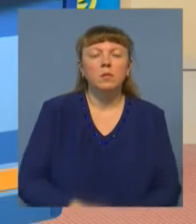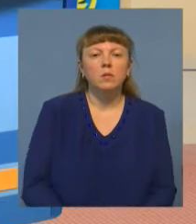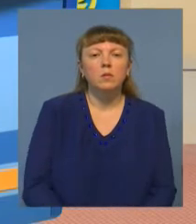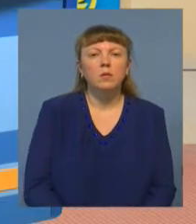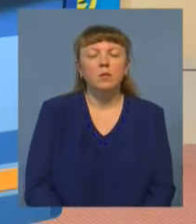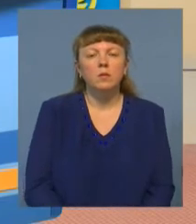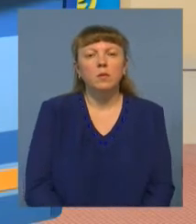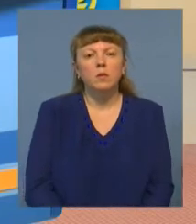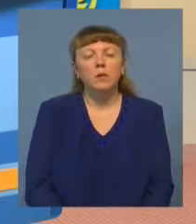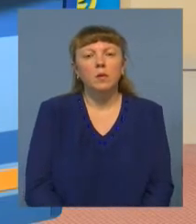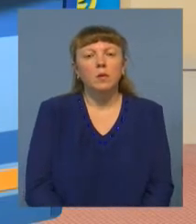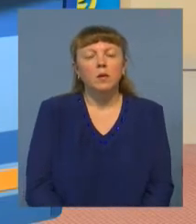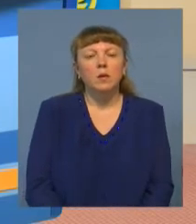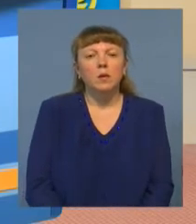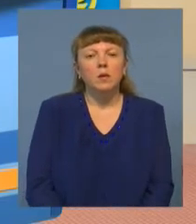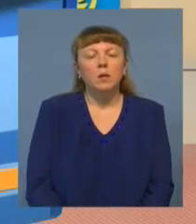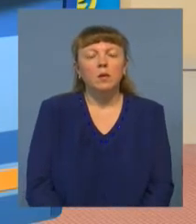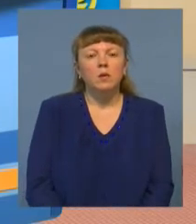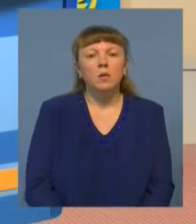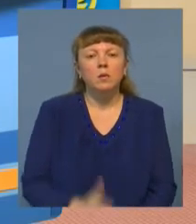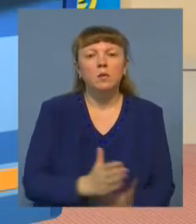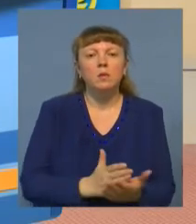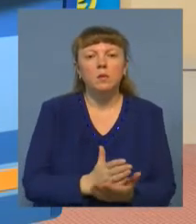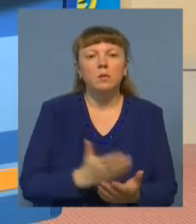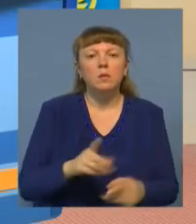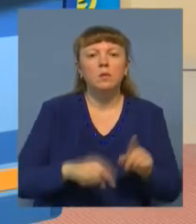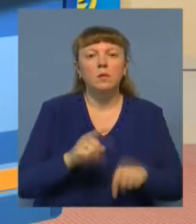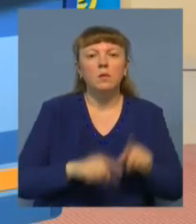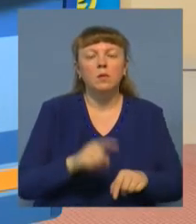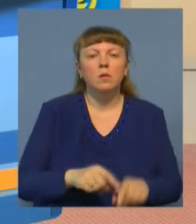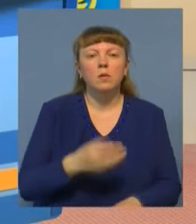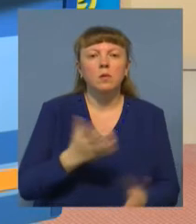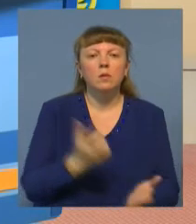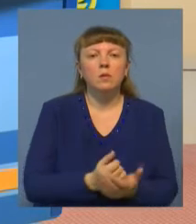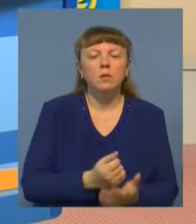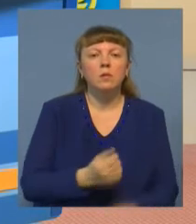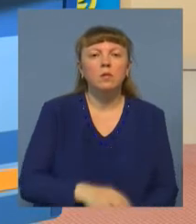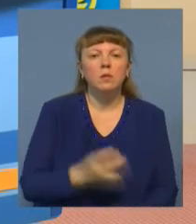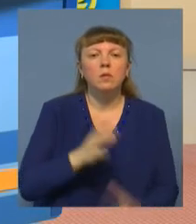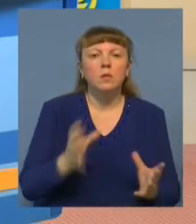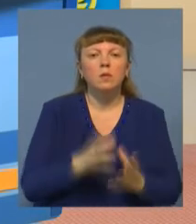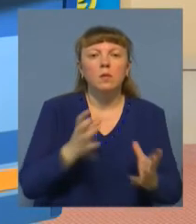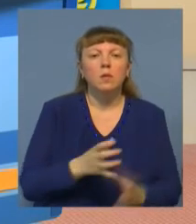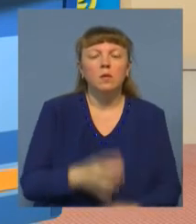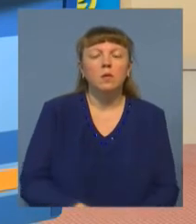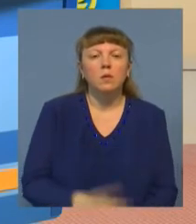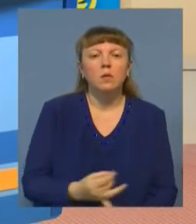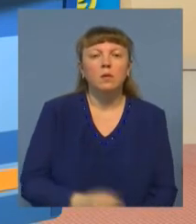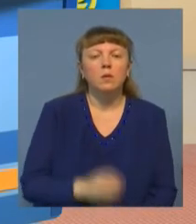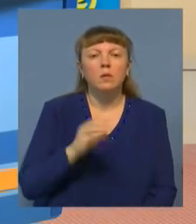я вот уже говорила, да, трудовой стаж, факт родственных отношений, факт нахождения на иждивении,